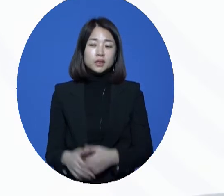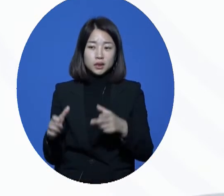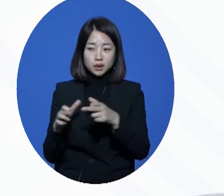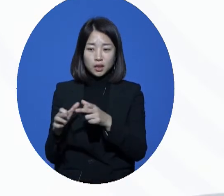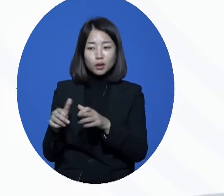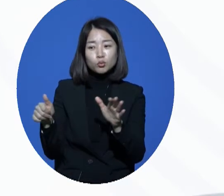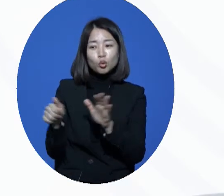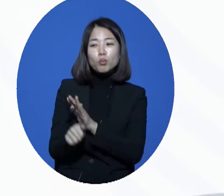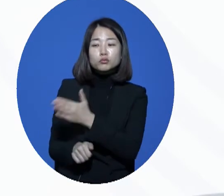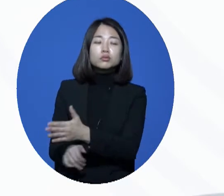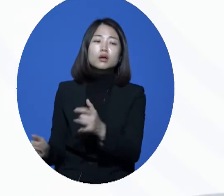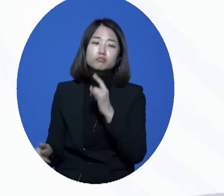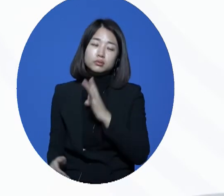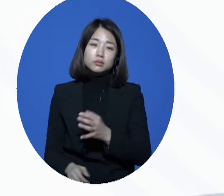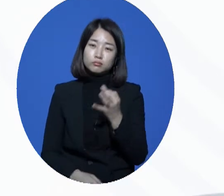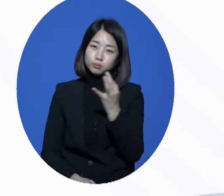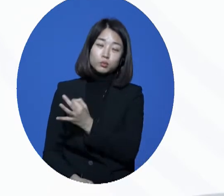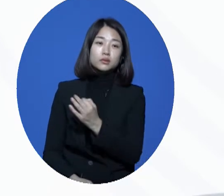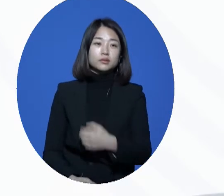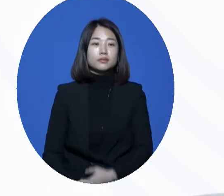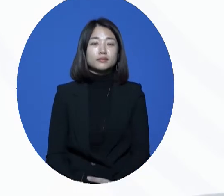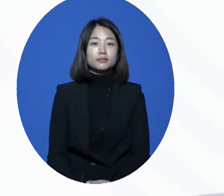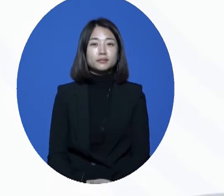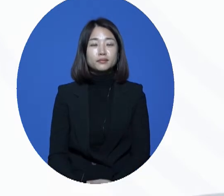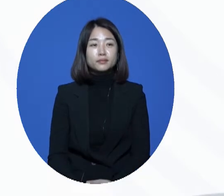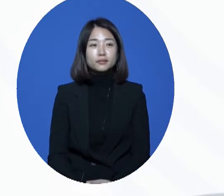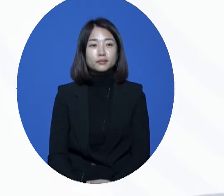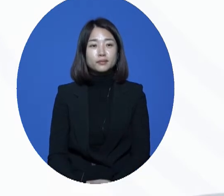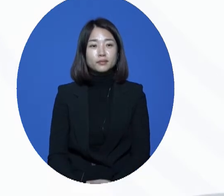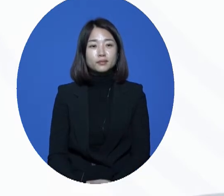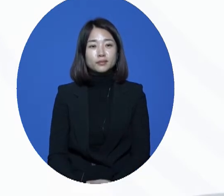장애인은 돌보아주는 사람들인 거니까요.